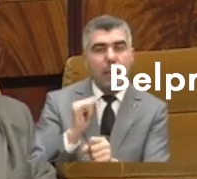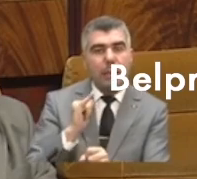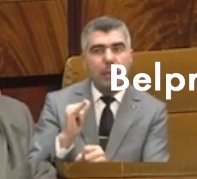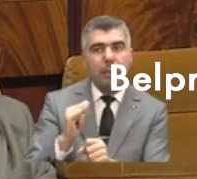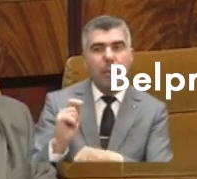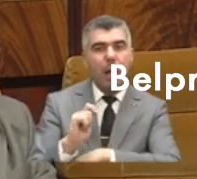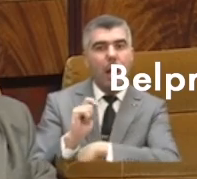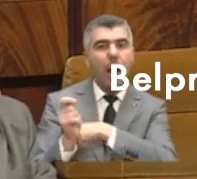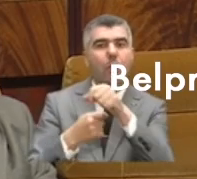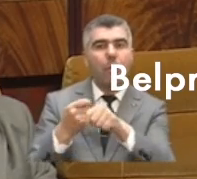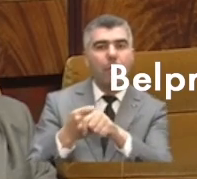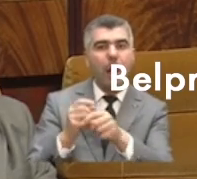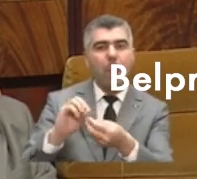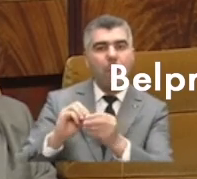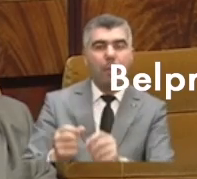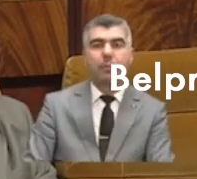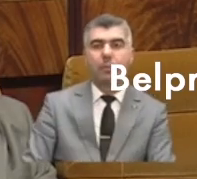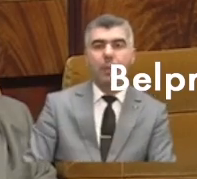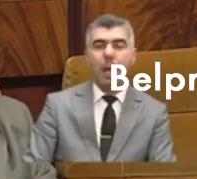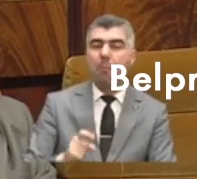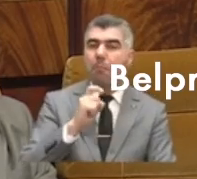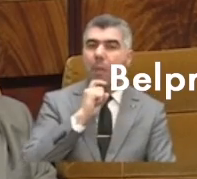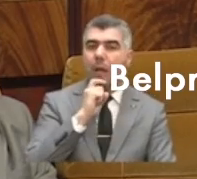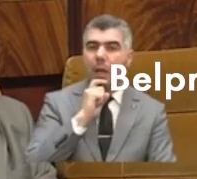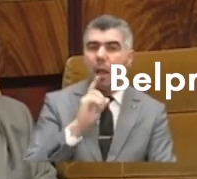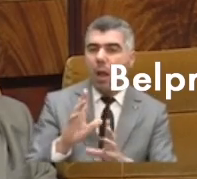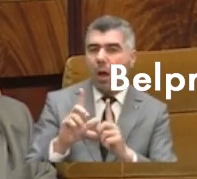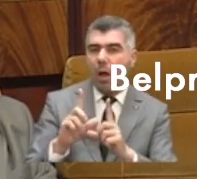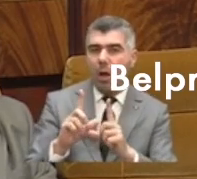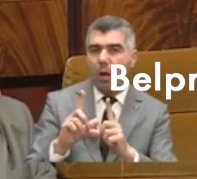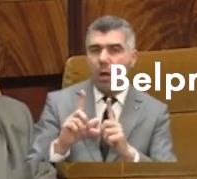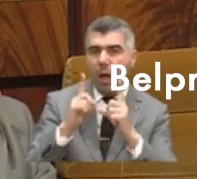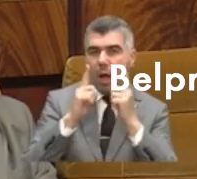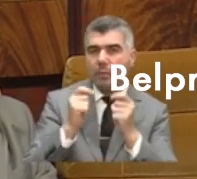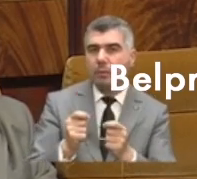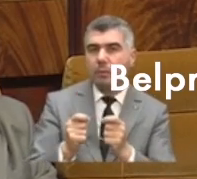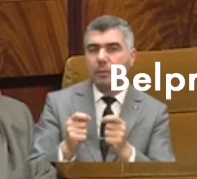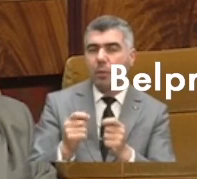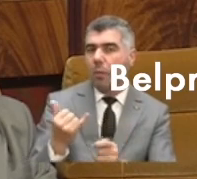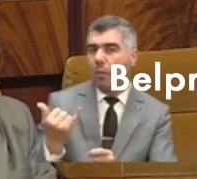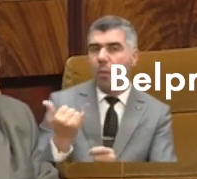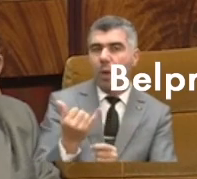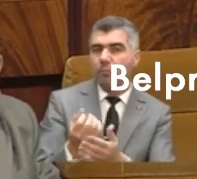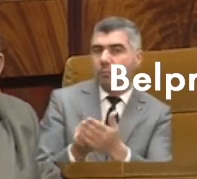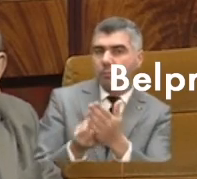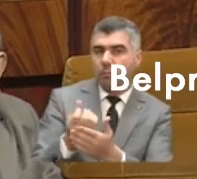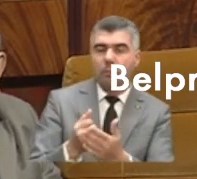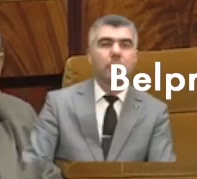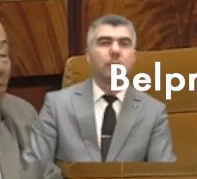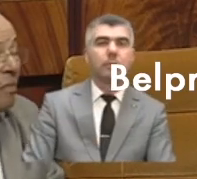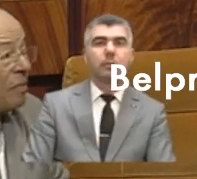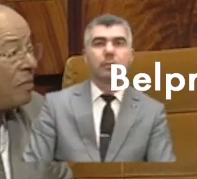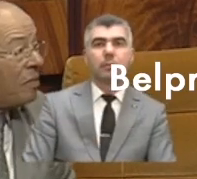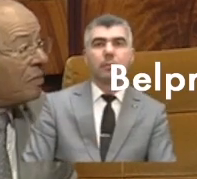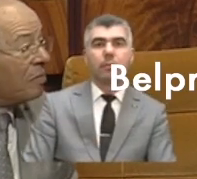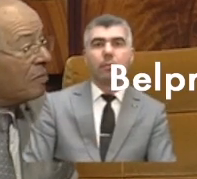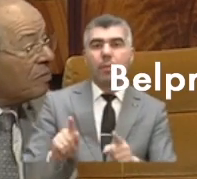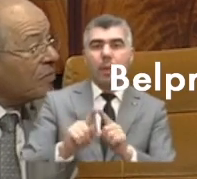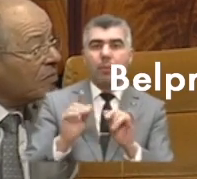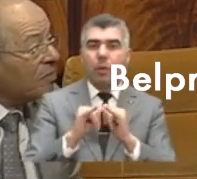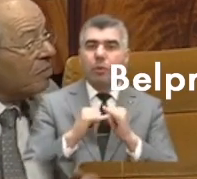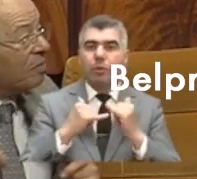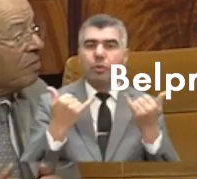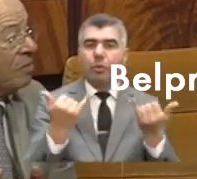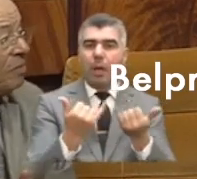العالم القروي. مازال ملاحظه بغينا نوصلوها لكم السيده الوزيره وهي مهمه جدا. فيما يخص الاجتماعات